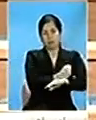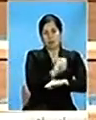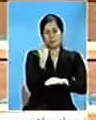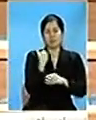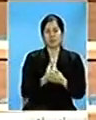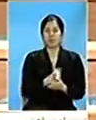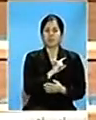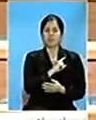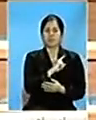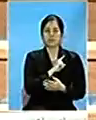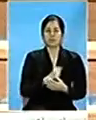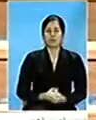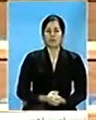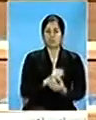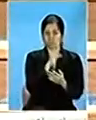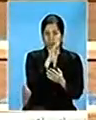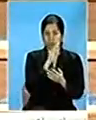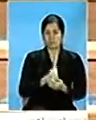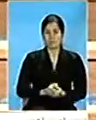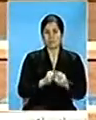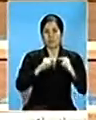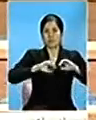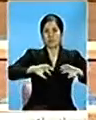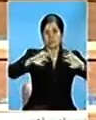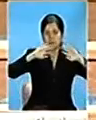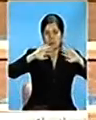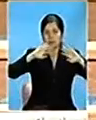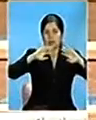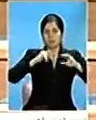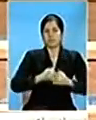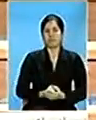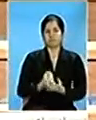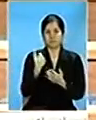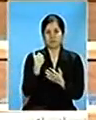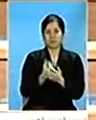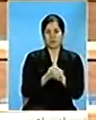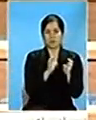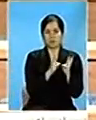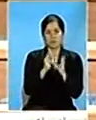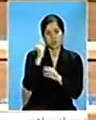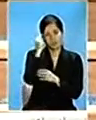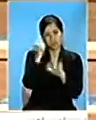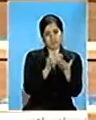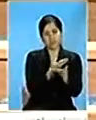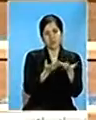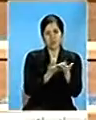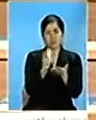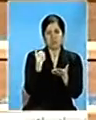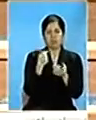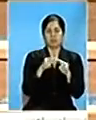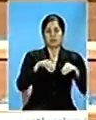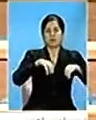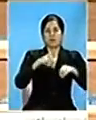มีความสำคัญอย่างยิ่งถ้าหากรัฐบาลจะได้นำข้อคิดพิจารณาข้อเสนอแนะต่างๆไปปฏิบั